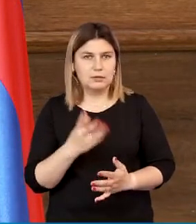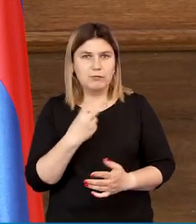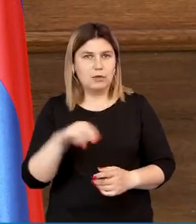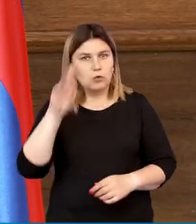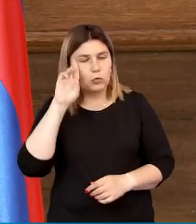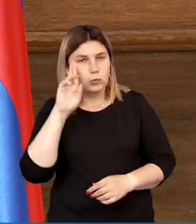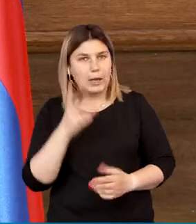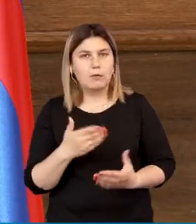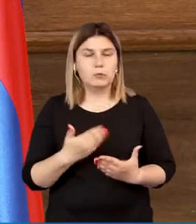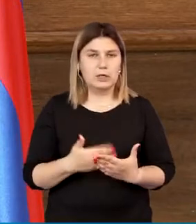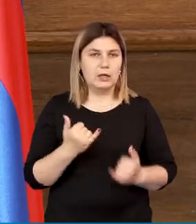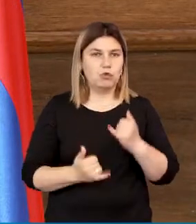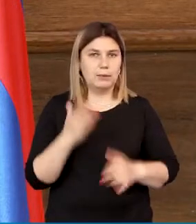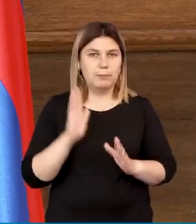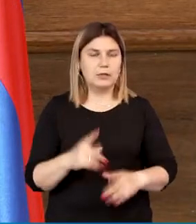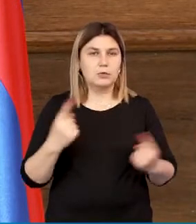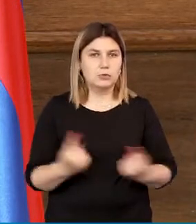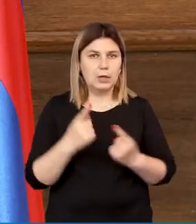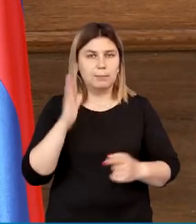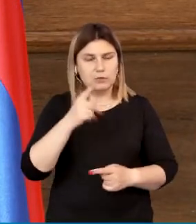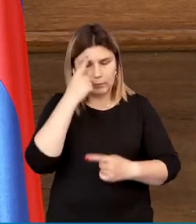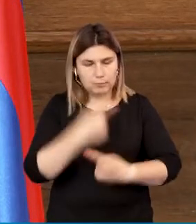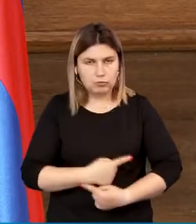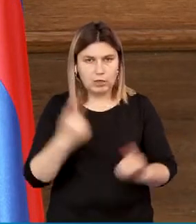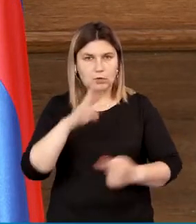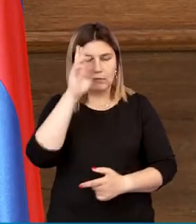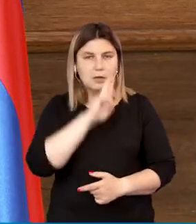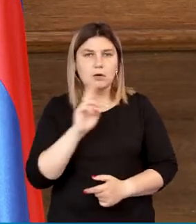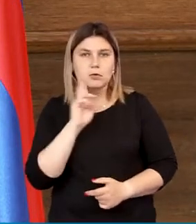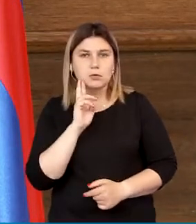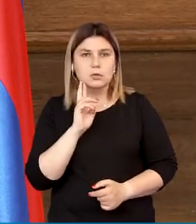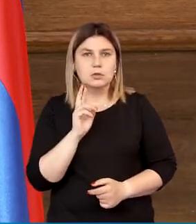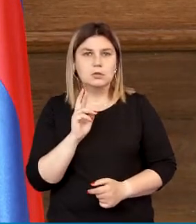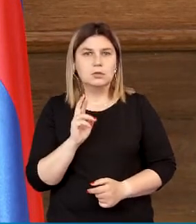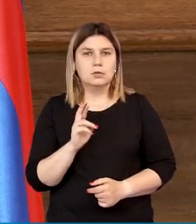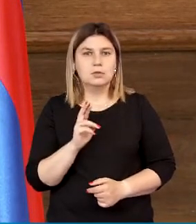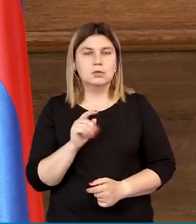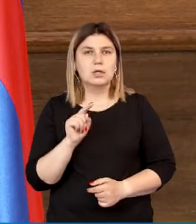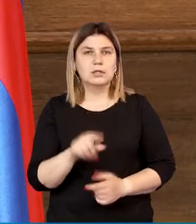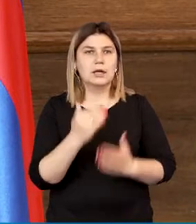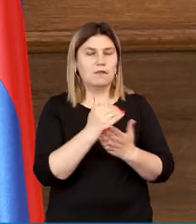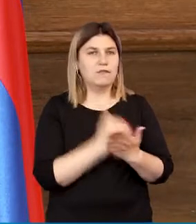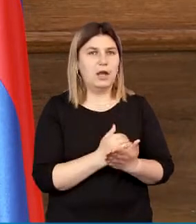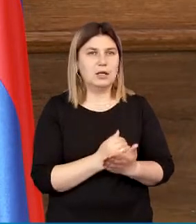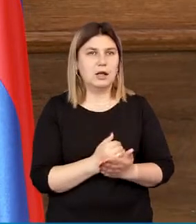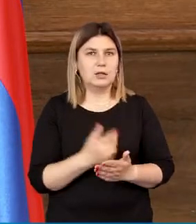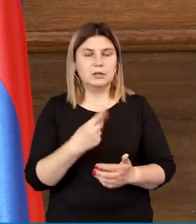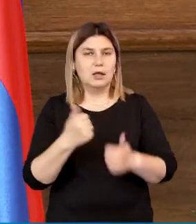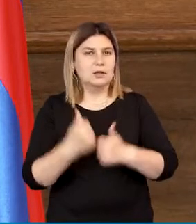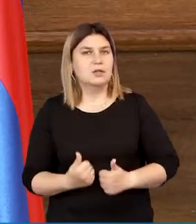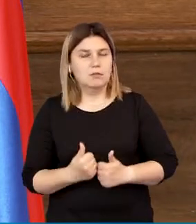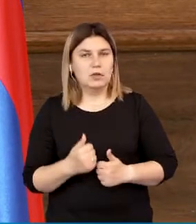jeżeli będą takie sytuacje, będziemy się starali przekonywać rodziców jednak, żeby takiego warunku nie stawiali,